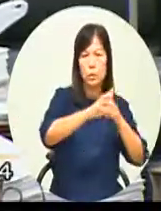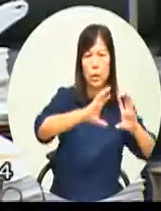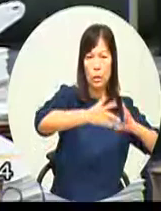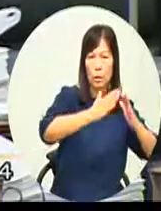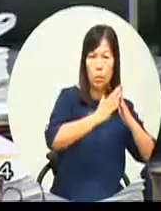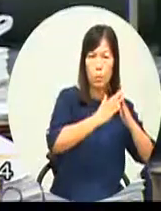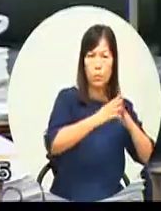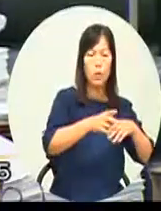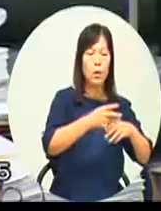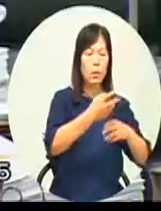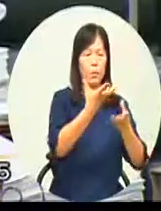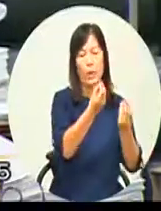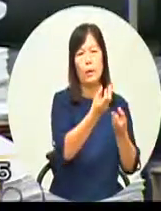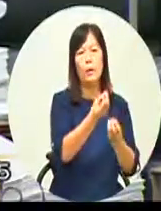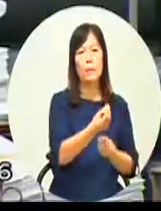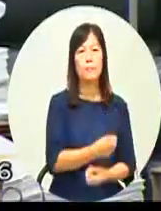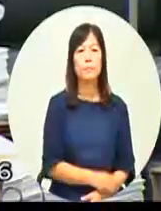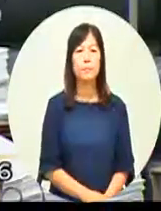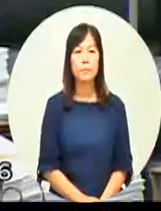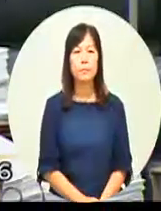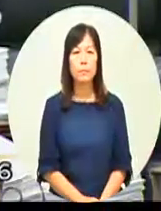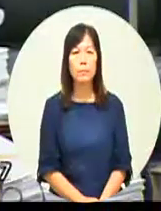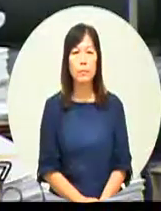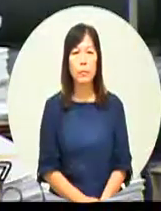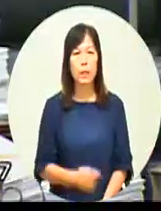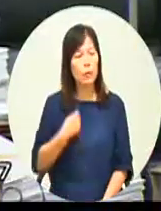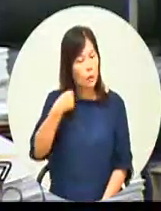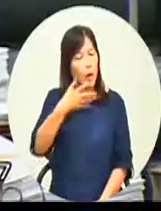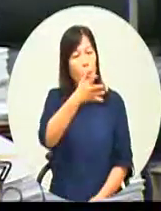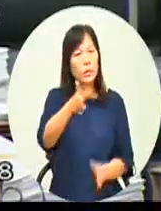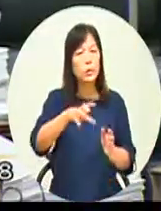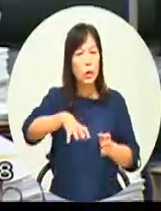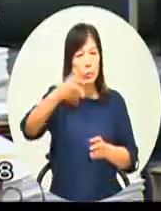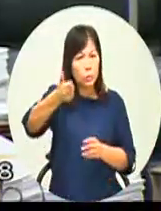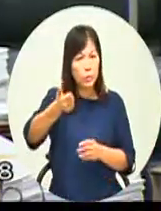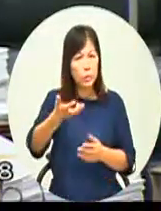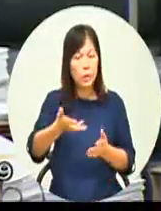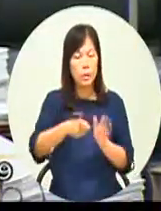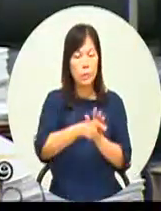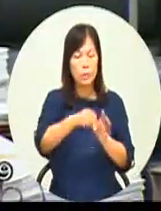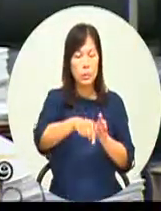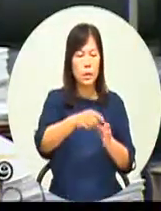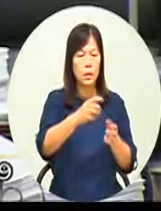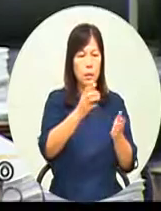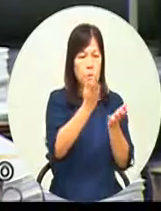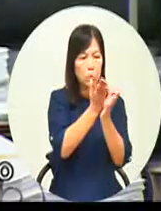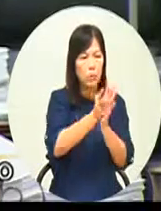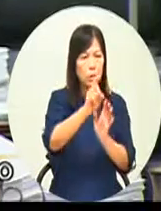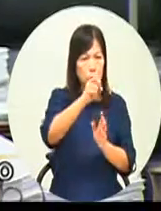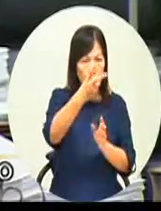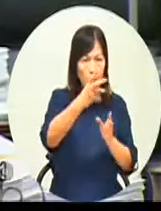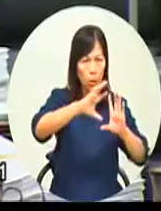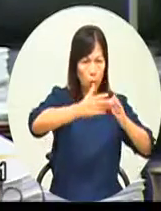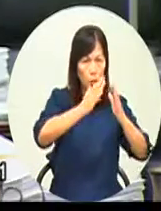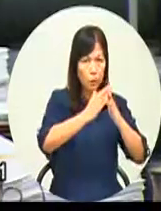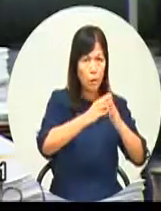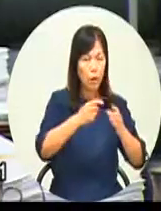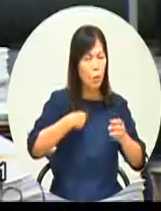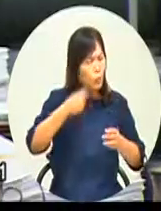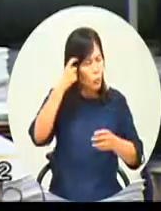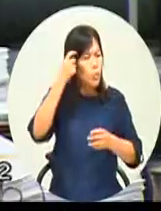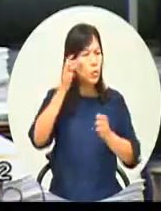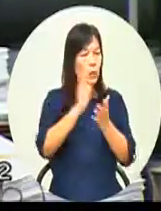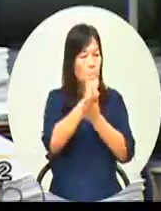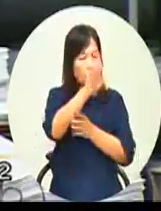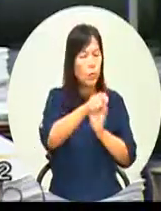是比较没有的。但是呢，我可以问一下局长吗？在这些东南亚12国当中，你觉得我们未来可